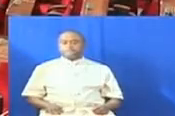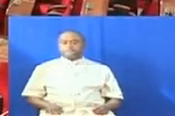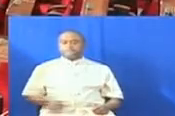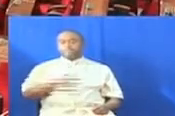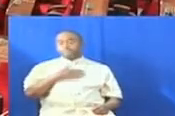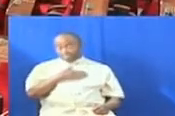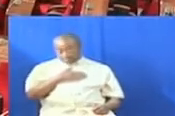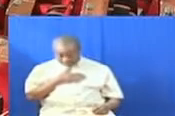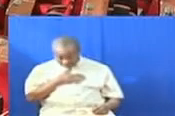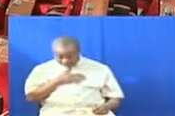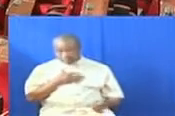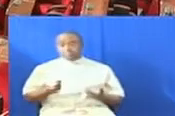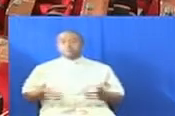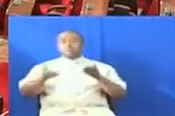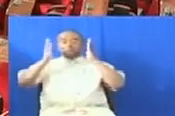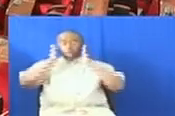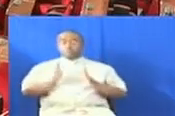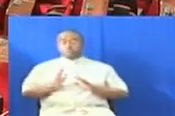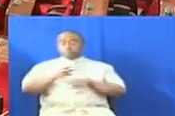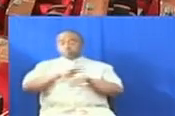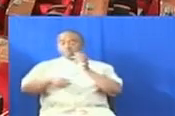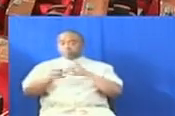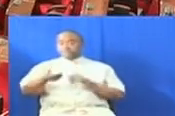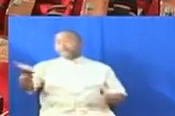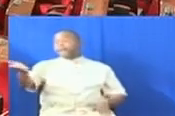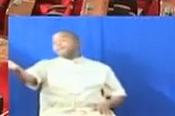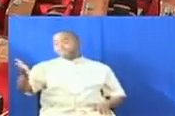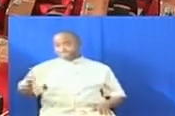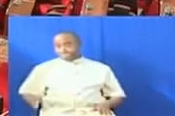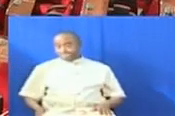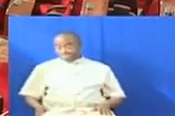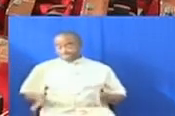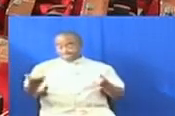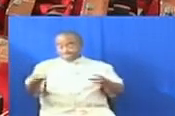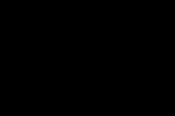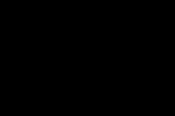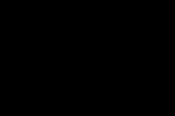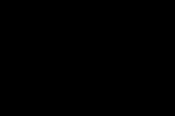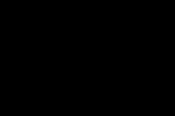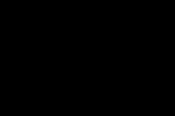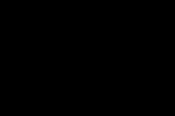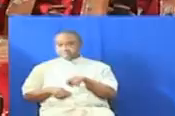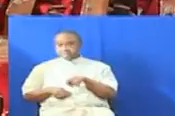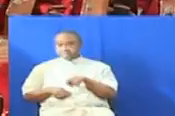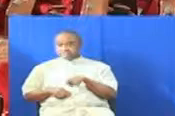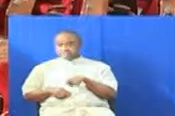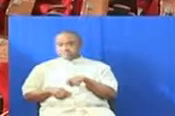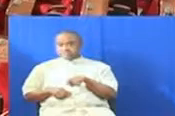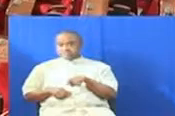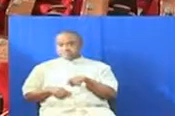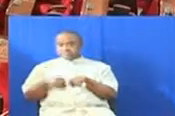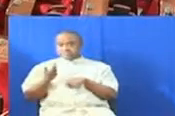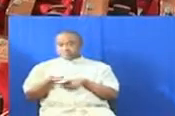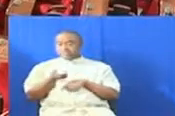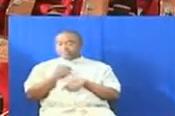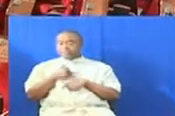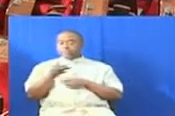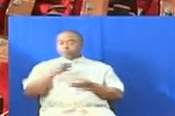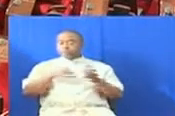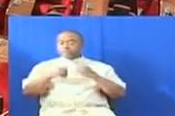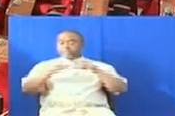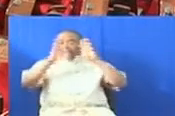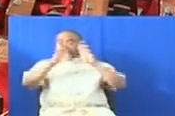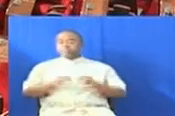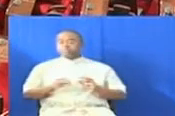Asante sana Mheshimiwa Naibu Spika na mimi kunipa fursa hii kuweza kuchangia taarifa ya kamati yetu